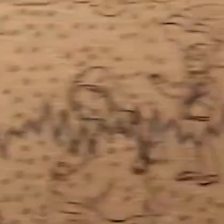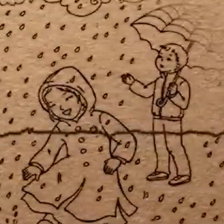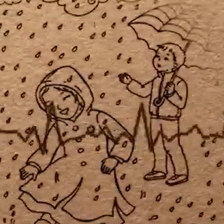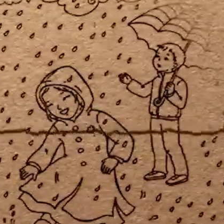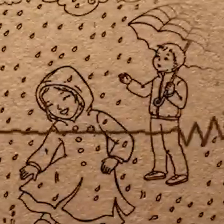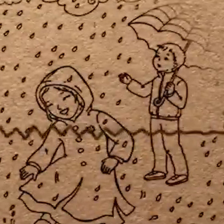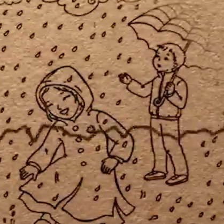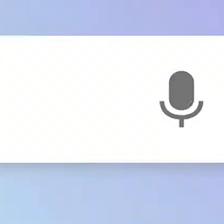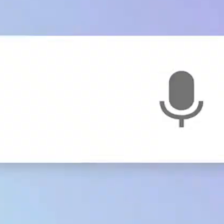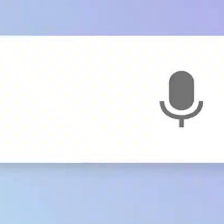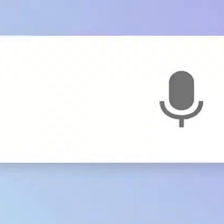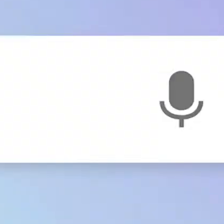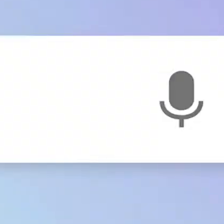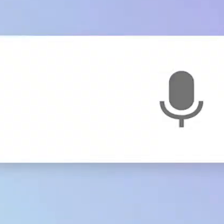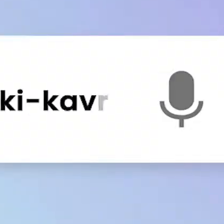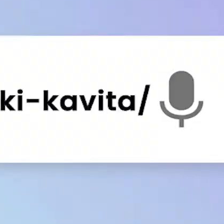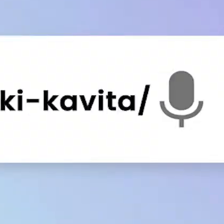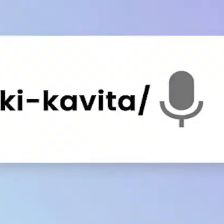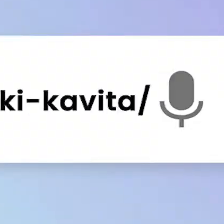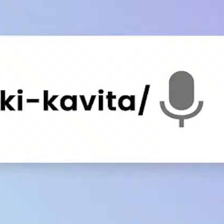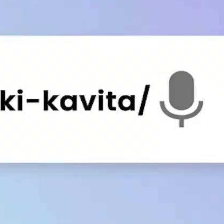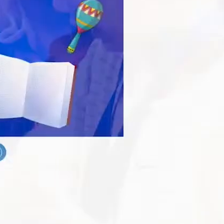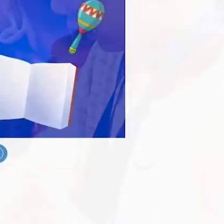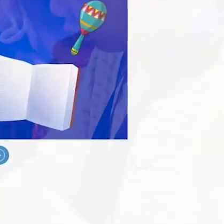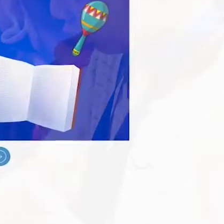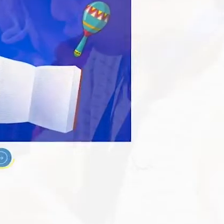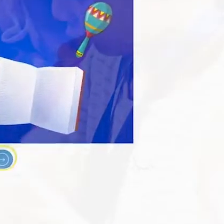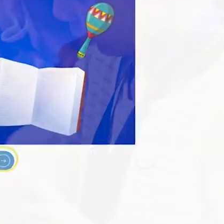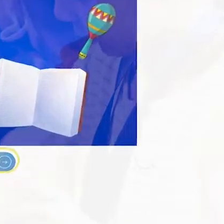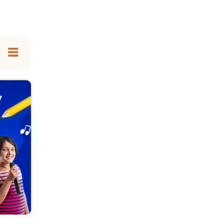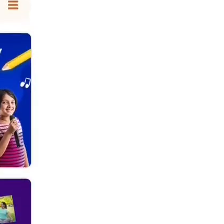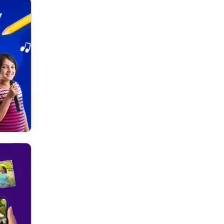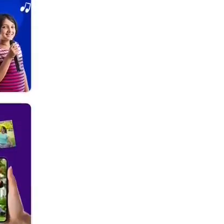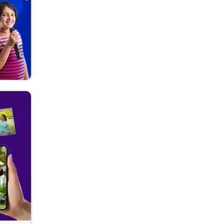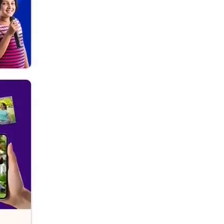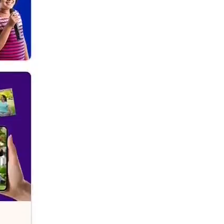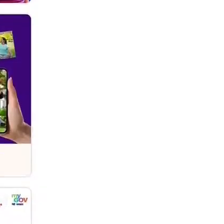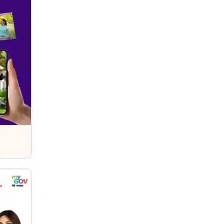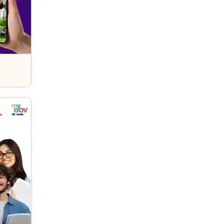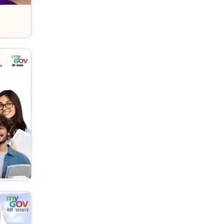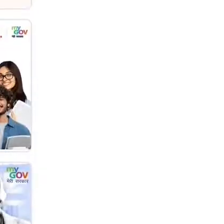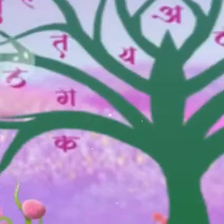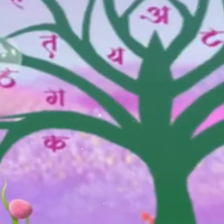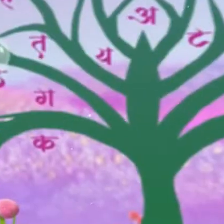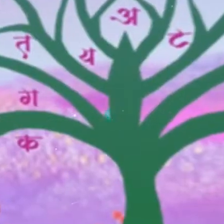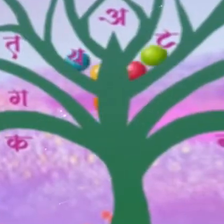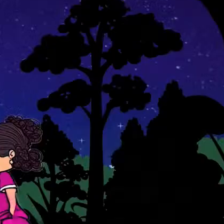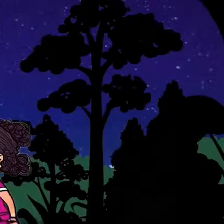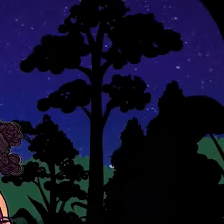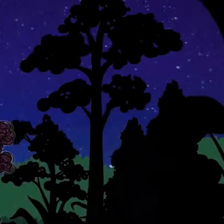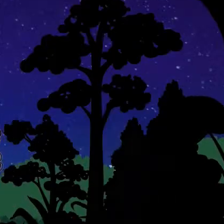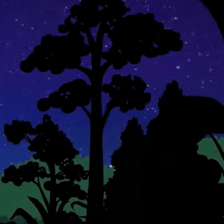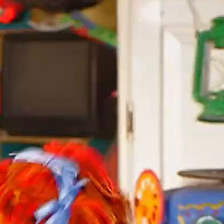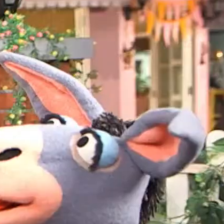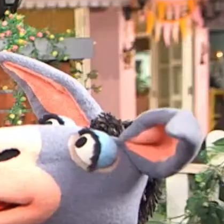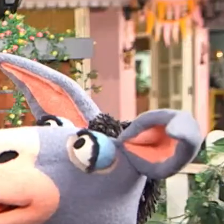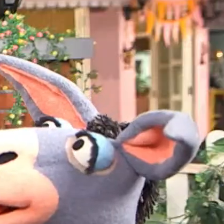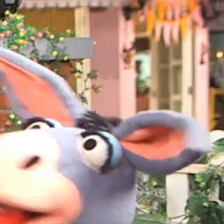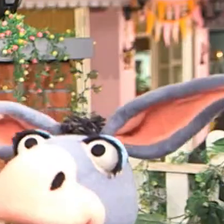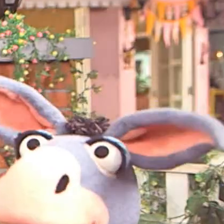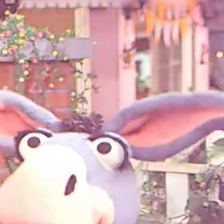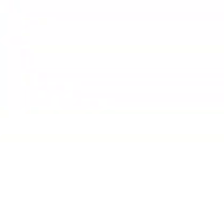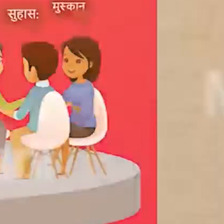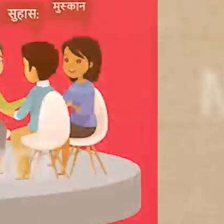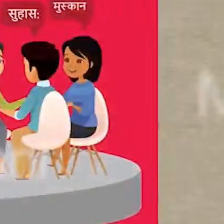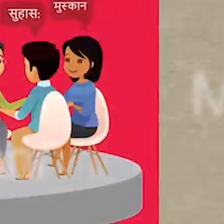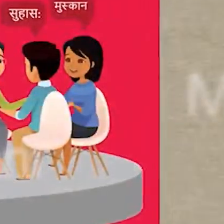और कविताएं भेजें। आप दिए गए लिंक पर अपनी रचनाएं अथवा किसी अन्य रचनाकार के गीत और कविताएं भेज